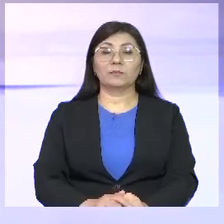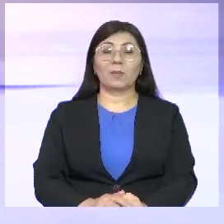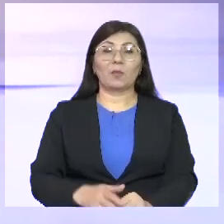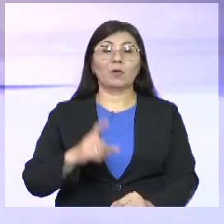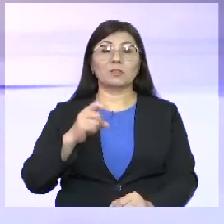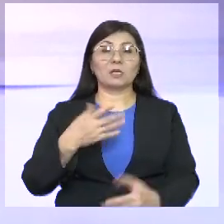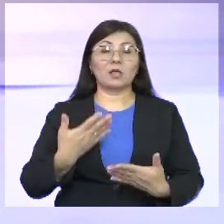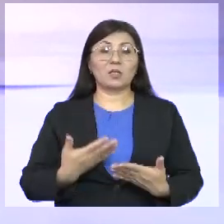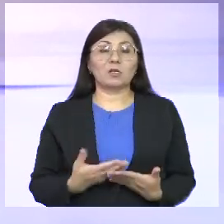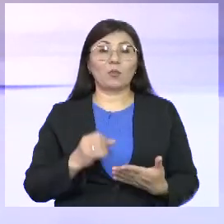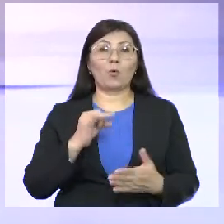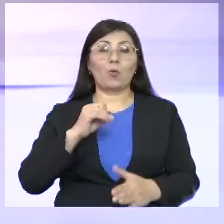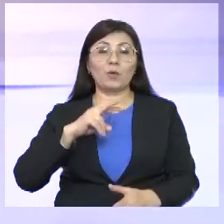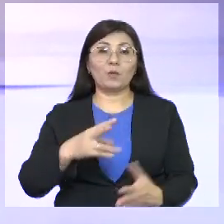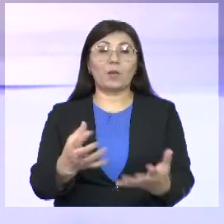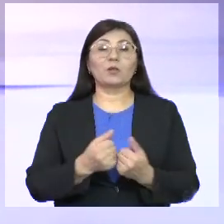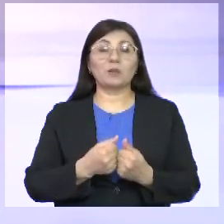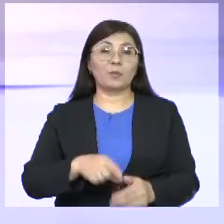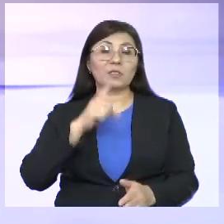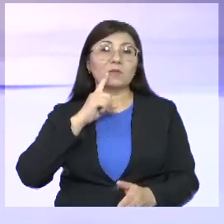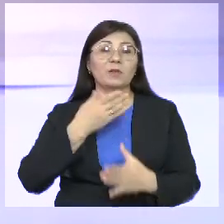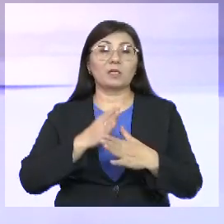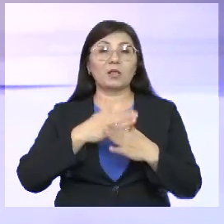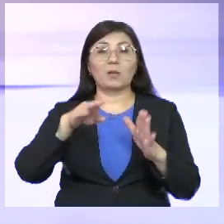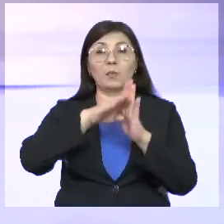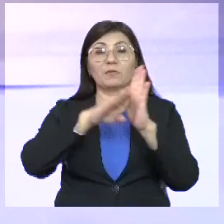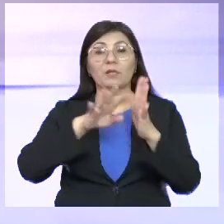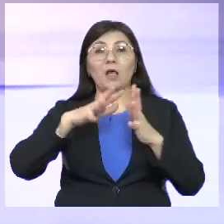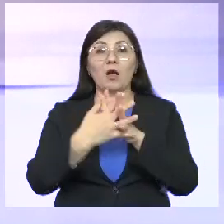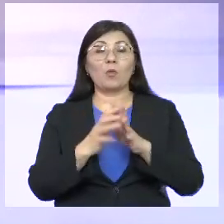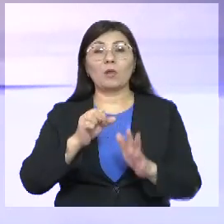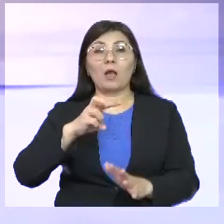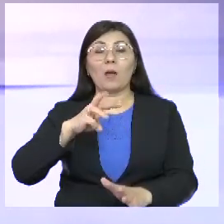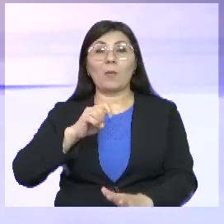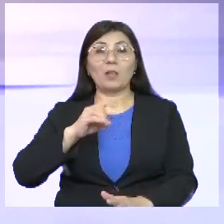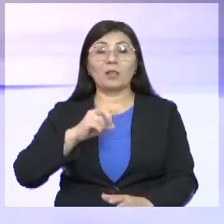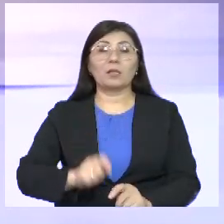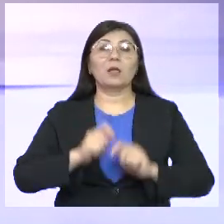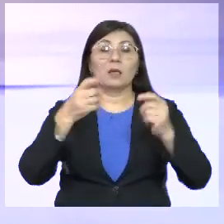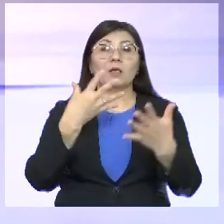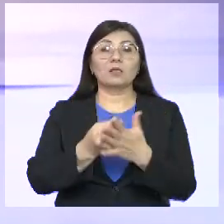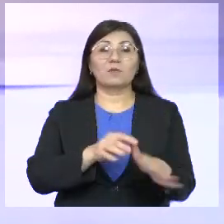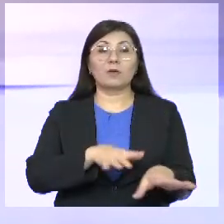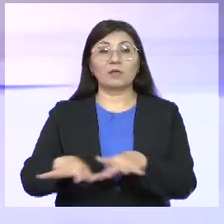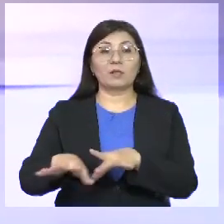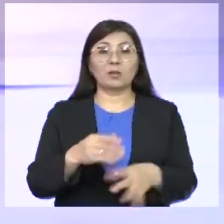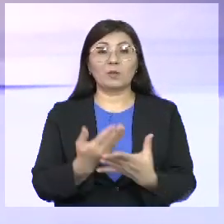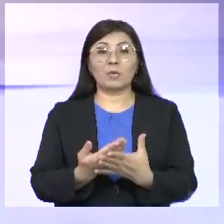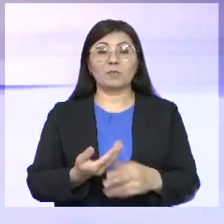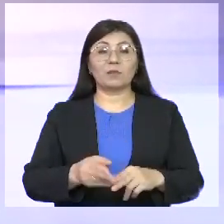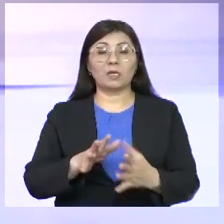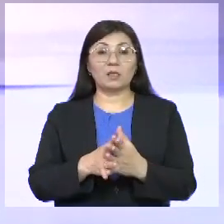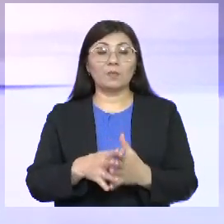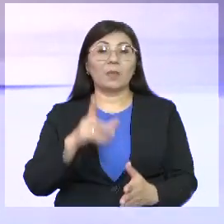Более 100 жителей Уилского района получили выгодные кредиты по программе «Аула Манаты» на открытие и развитие своего дела. Особенно популярны у